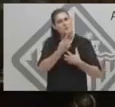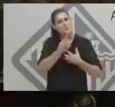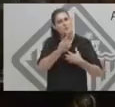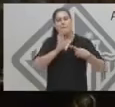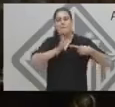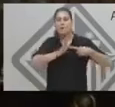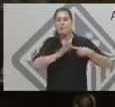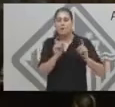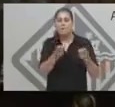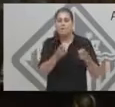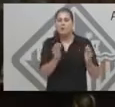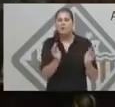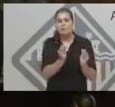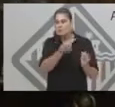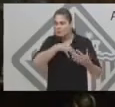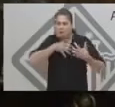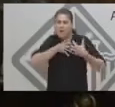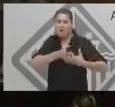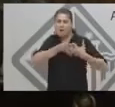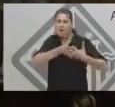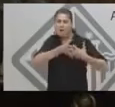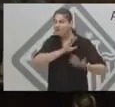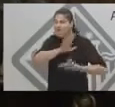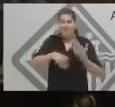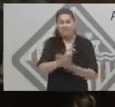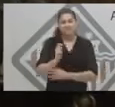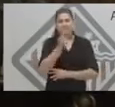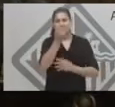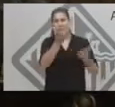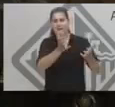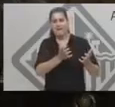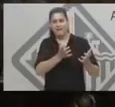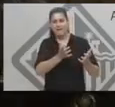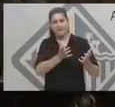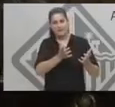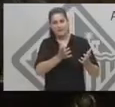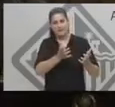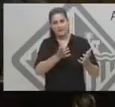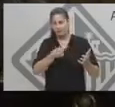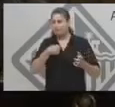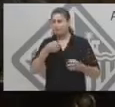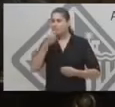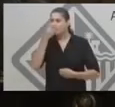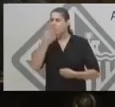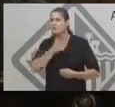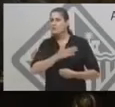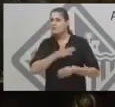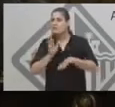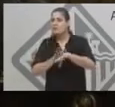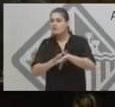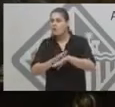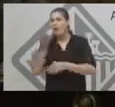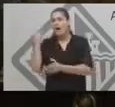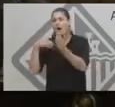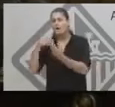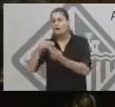Petit. L'han lluitada i l'han guanyada. I per això és que són valents i són d'esquerres, perquè tot allò que era destrucció